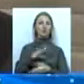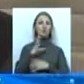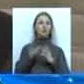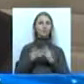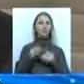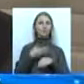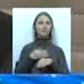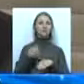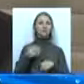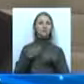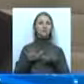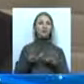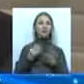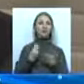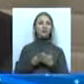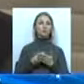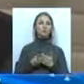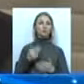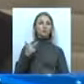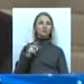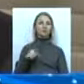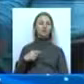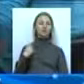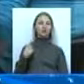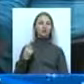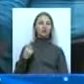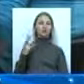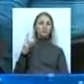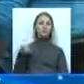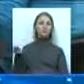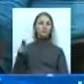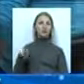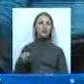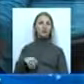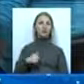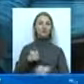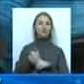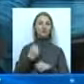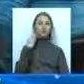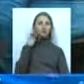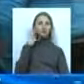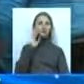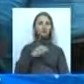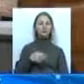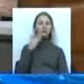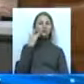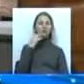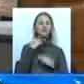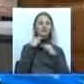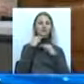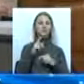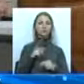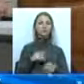теңгені құрамақ. Бұл өңір экономикасы үшін қомақты сома деп есептеймін. Өңір басшысы курорттық аймақтарда жаз мезгілінде ғана емес, жыл 12